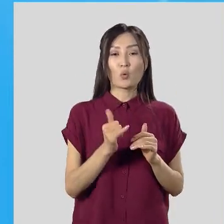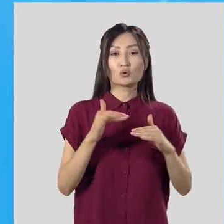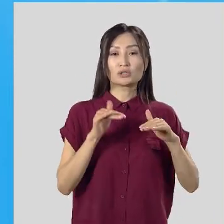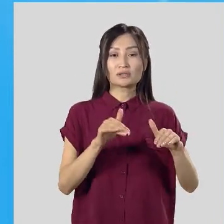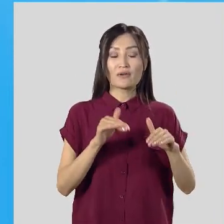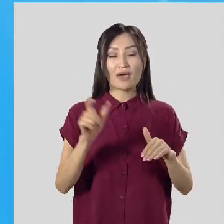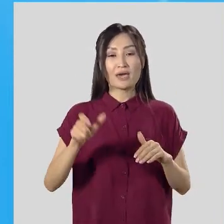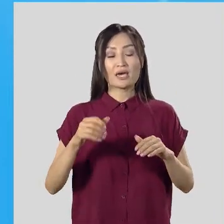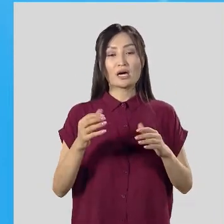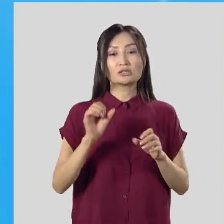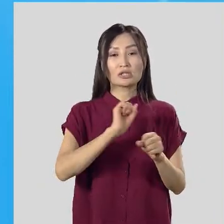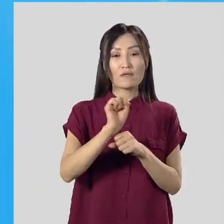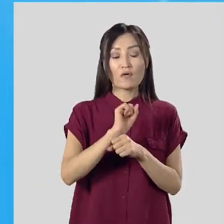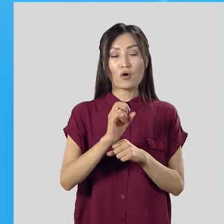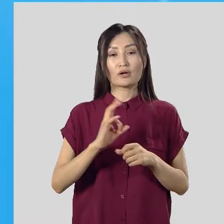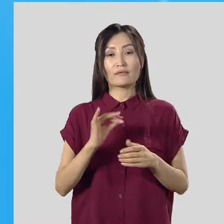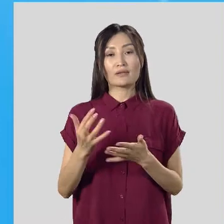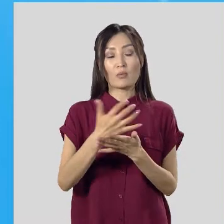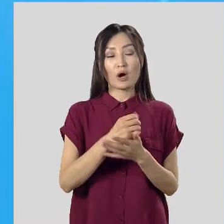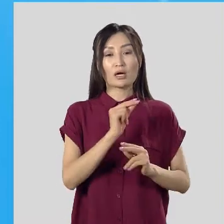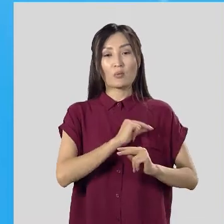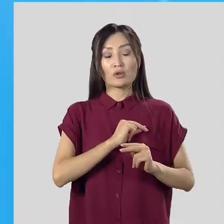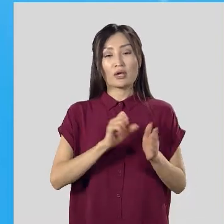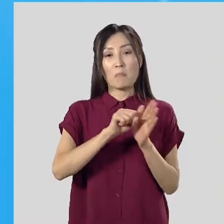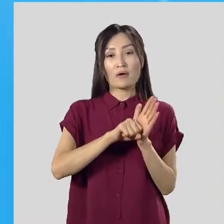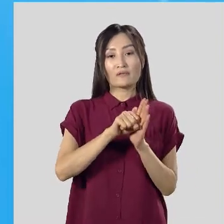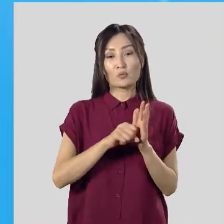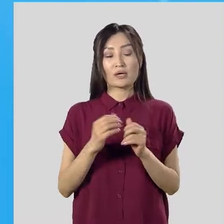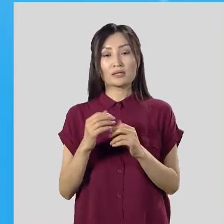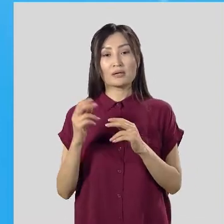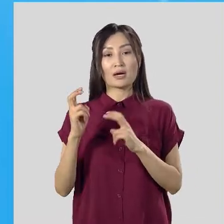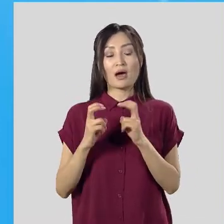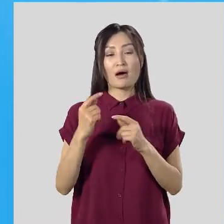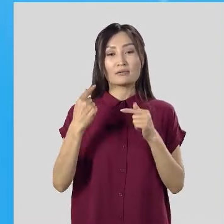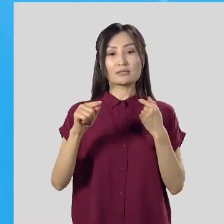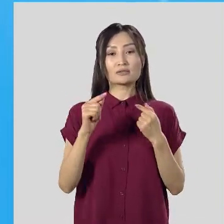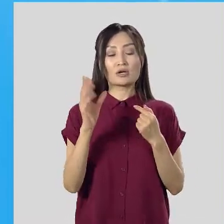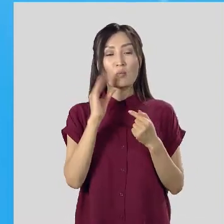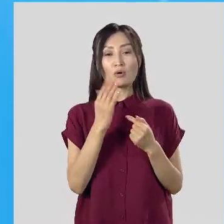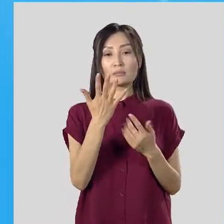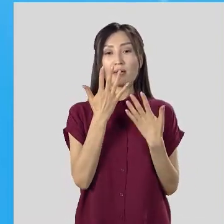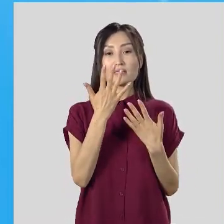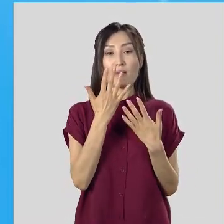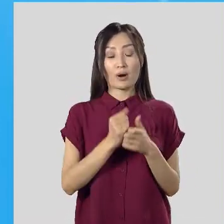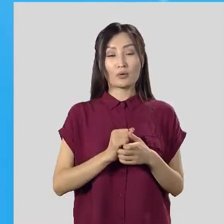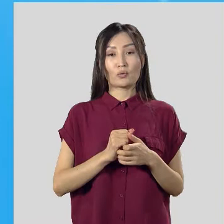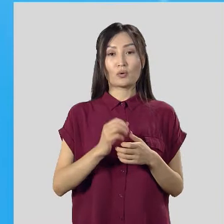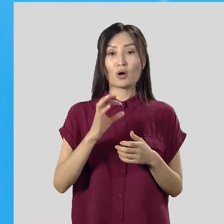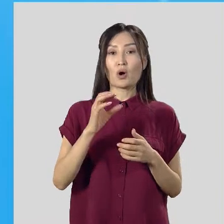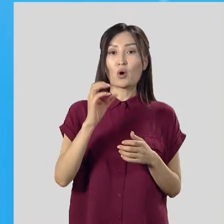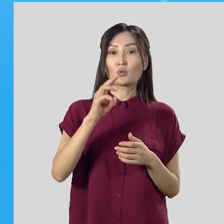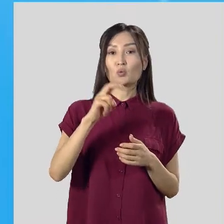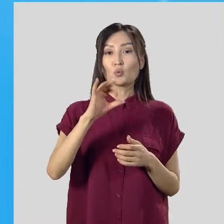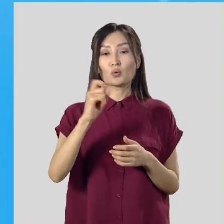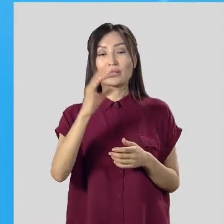шоферов, наборщиков. Работники парфюмерной промышленности различают по запаху сорта